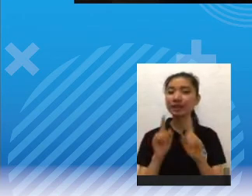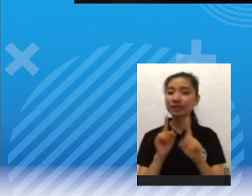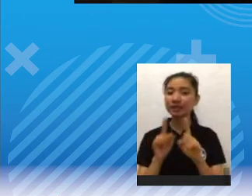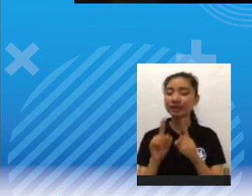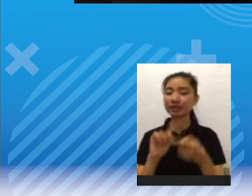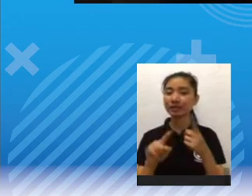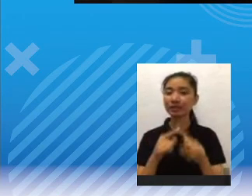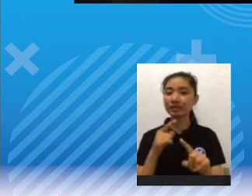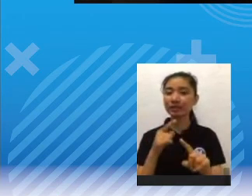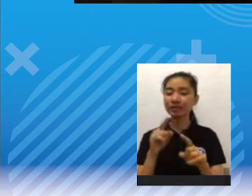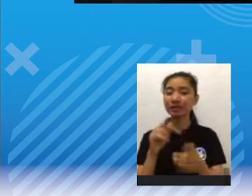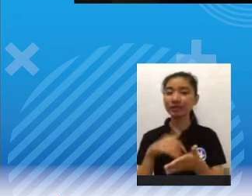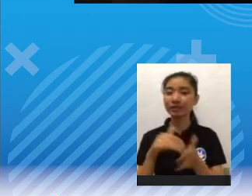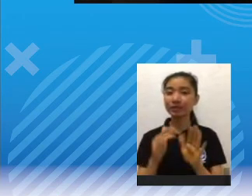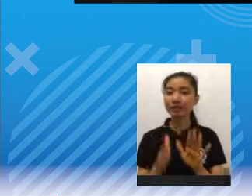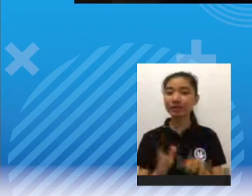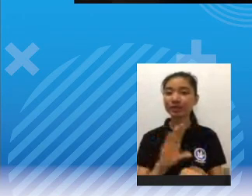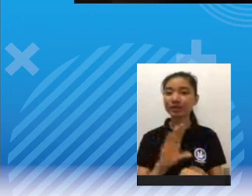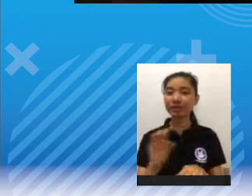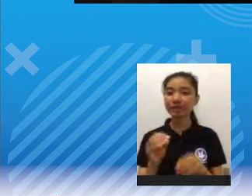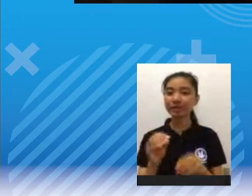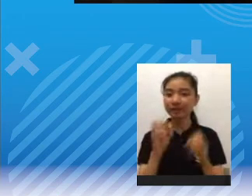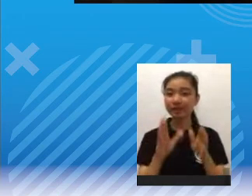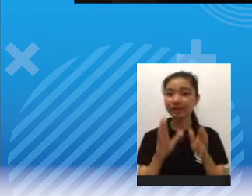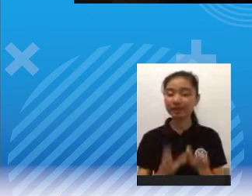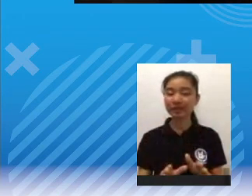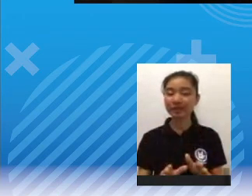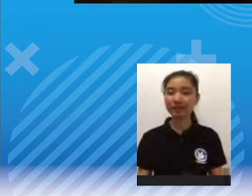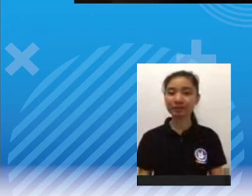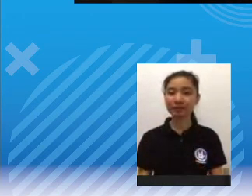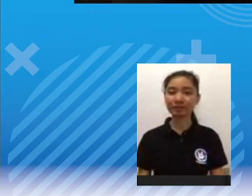aside from mental health,